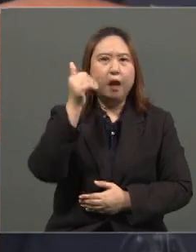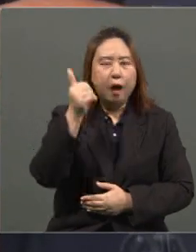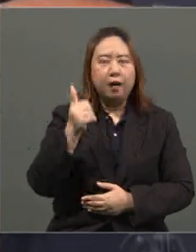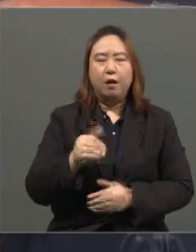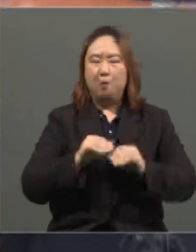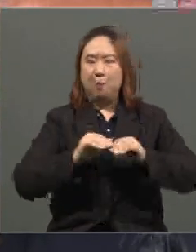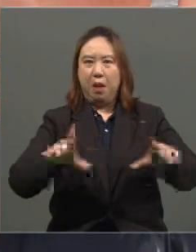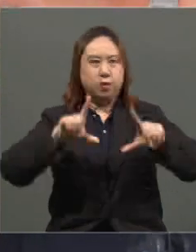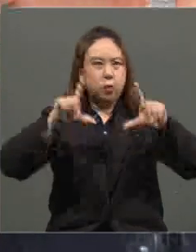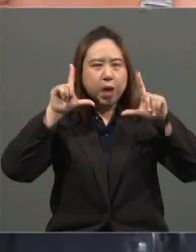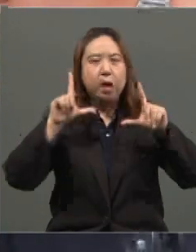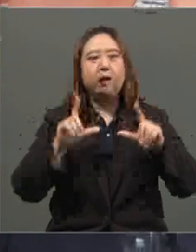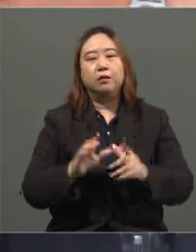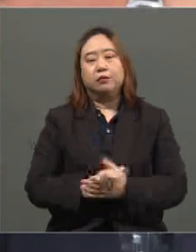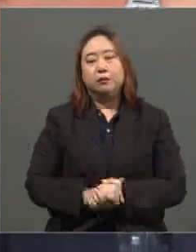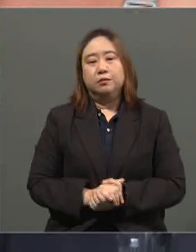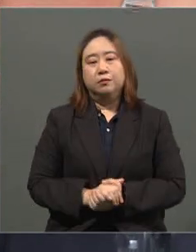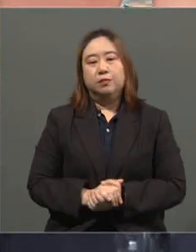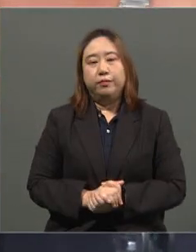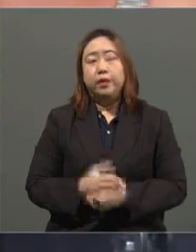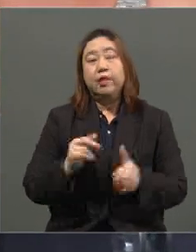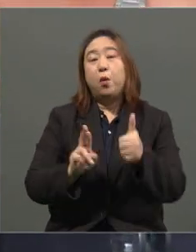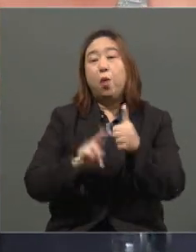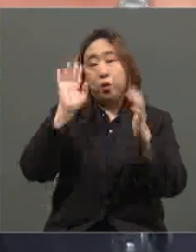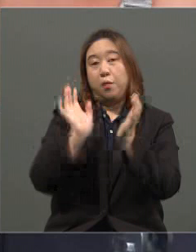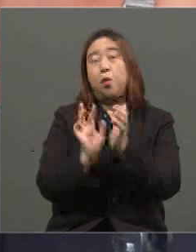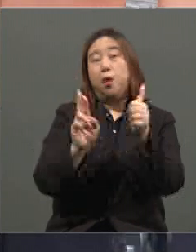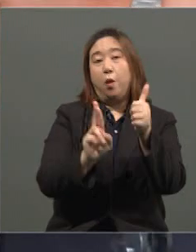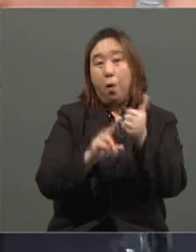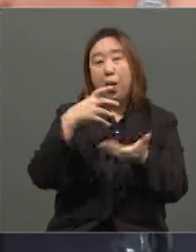รู้จักโด่งดังฟังเสียงรองผู้บังคับการปราบปรามกันค่ะ